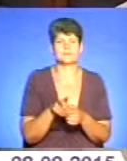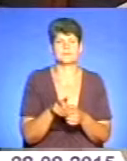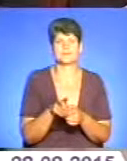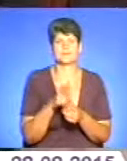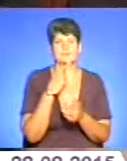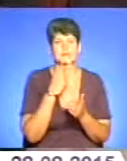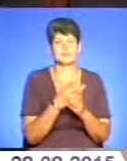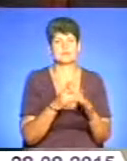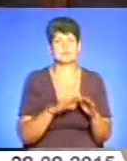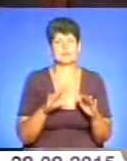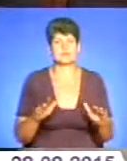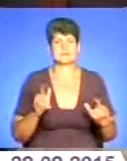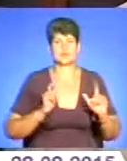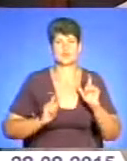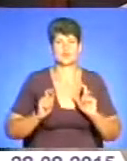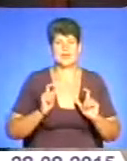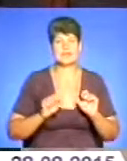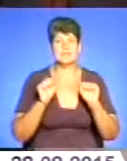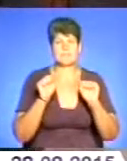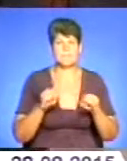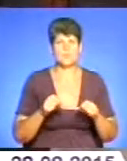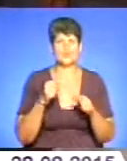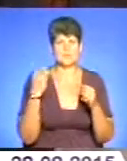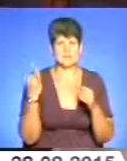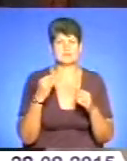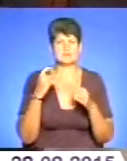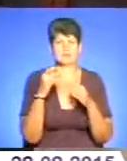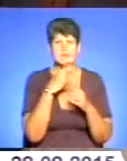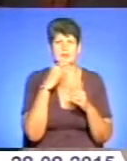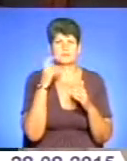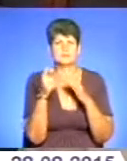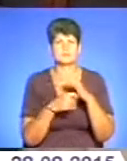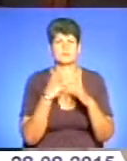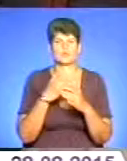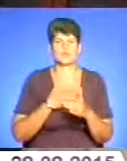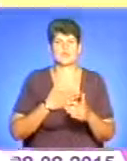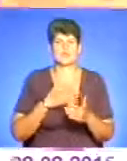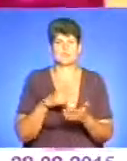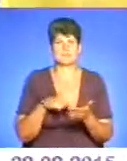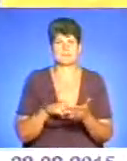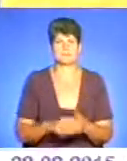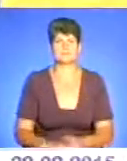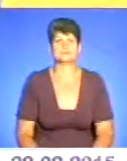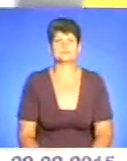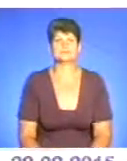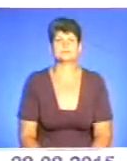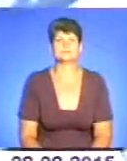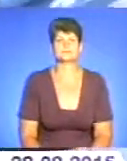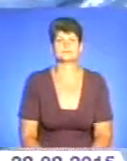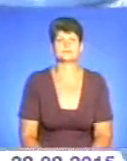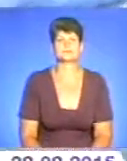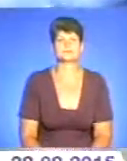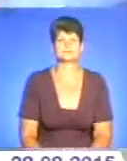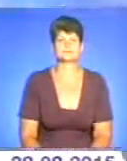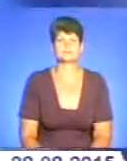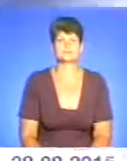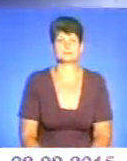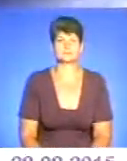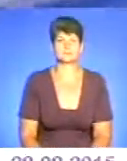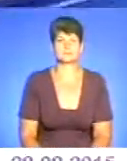преса, десь якісь є певні журнали, газети. Тобто це все досить цікаво. Переконаний, що цю виставку буде цікаво відвідати